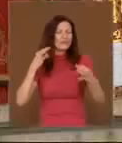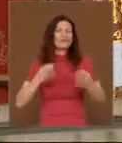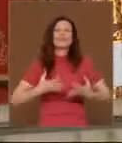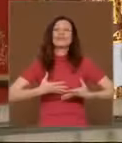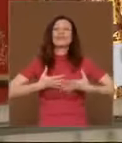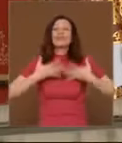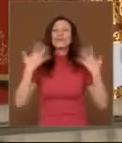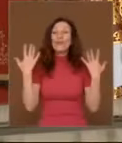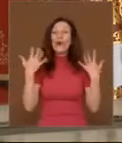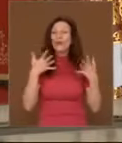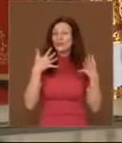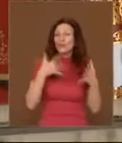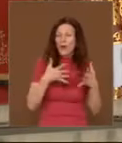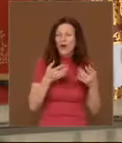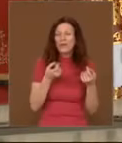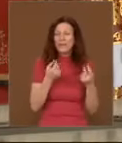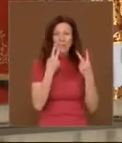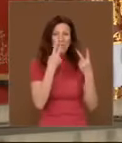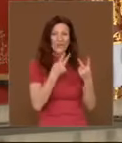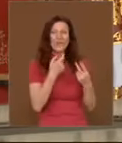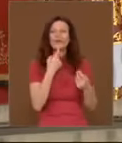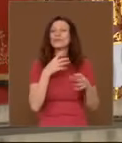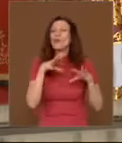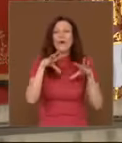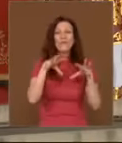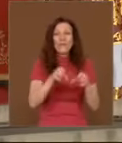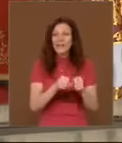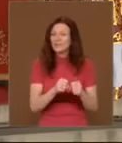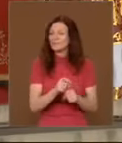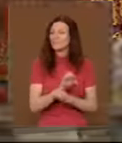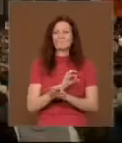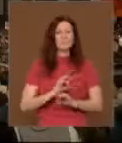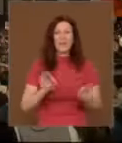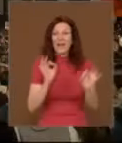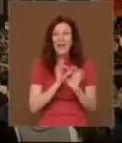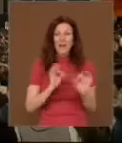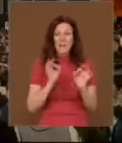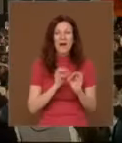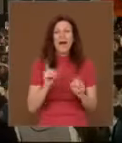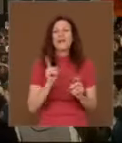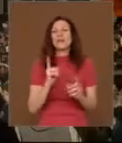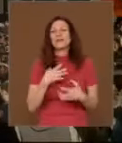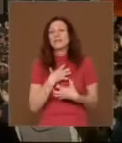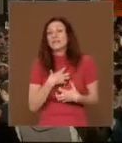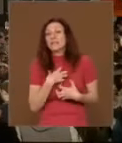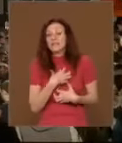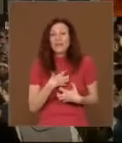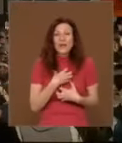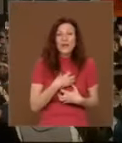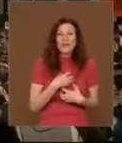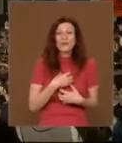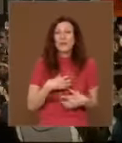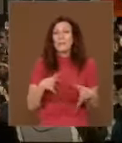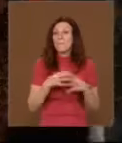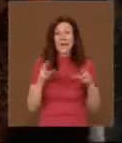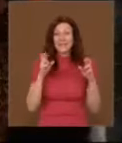привидно, защото цялата Му власт беше погълната с победа. И затова вече не скърбим като такива, които нямат